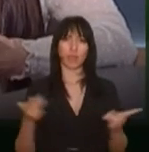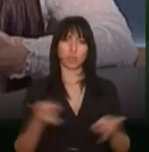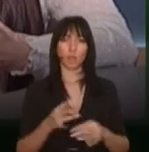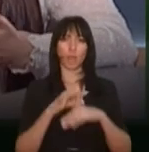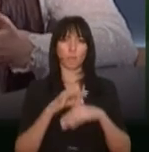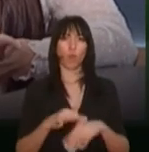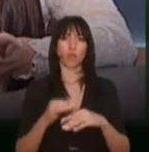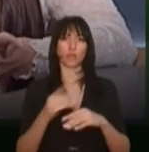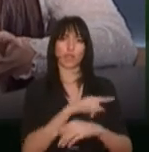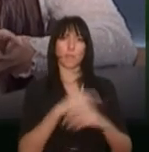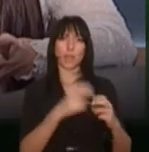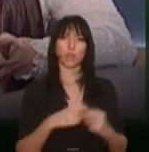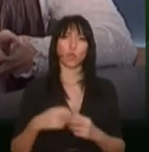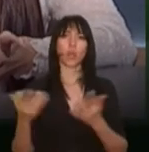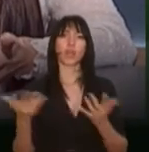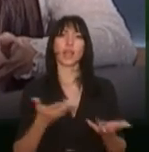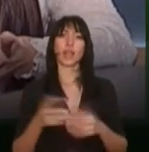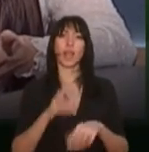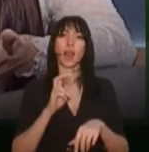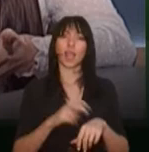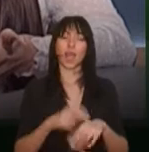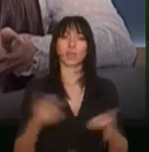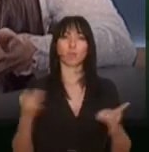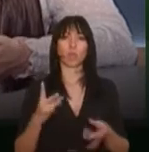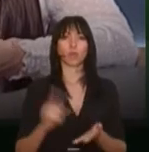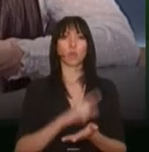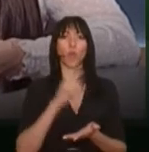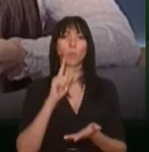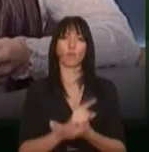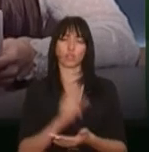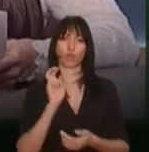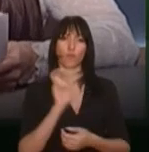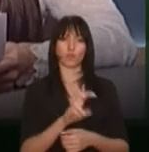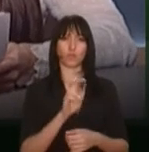медогляд, яких лікарів потрібно обов'язково відвідувати?